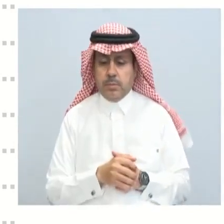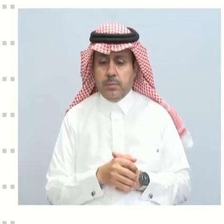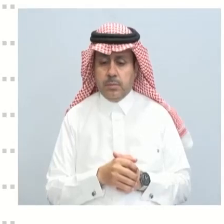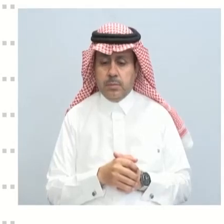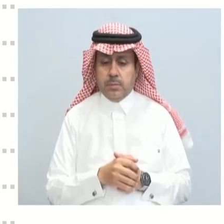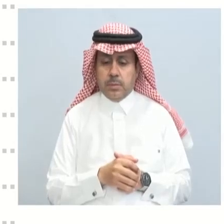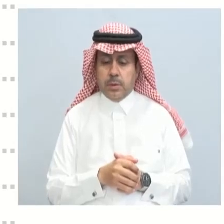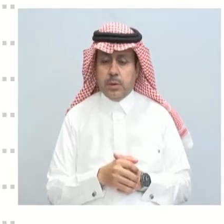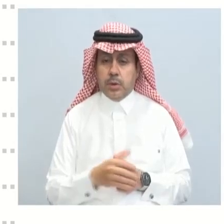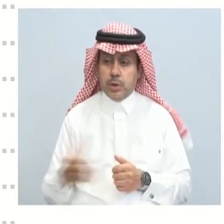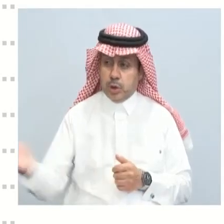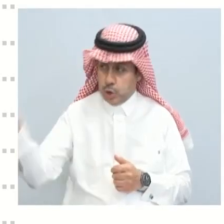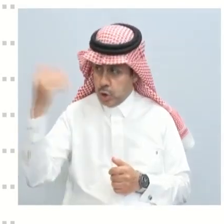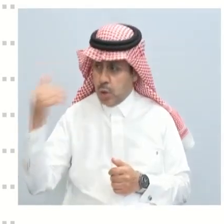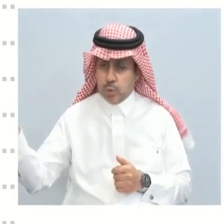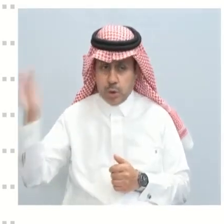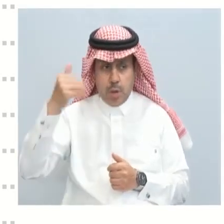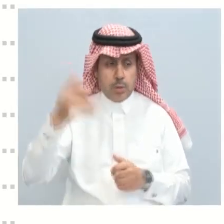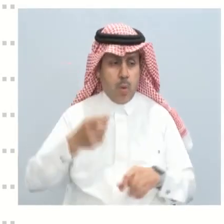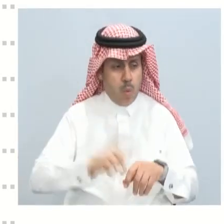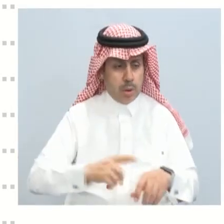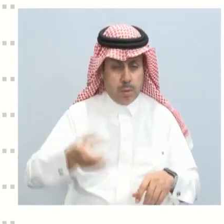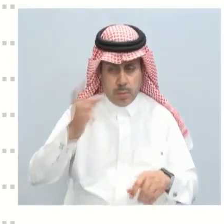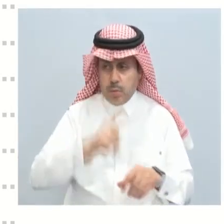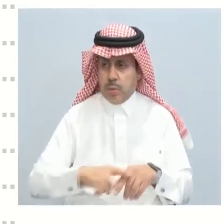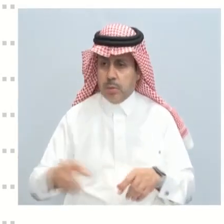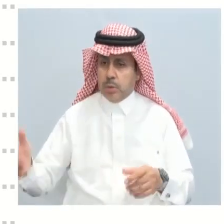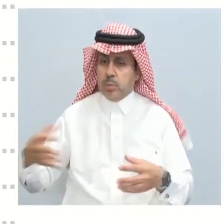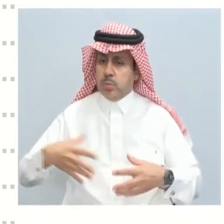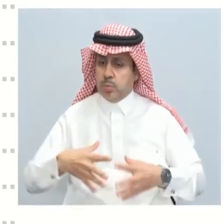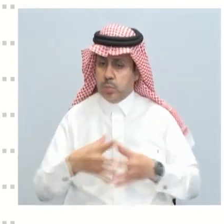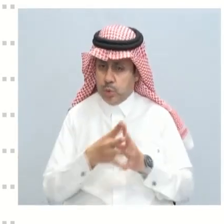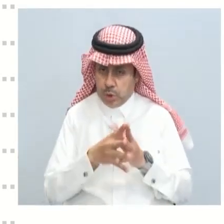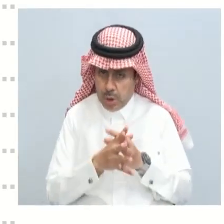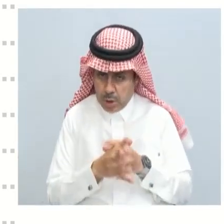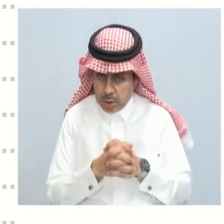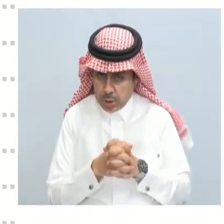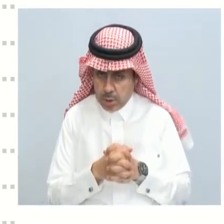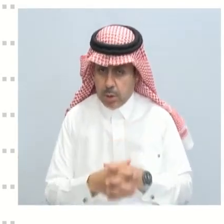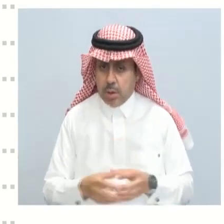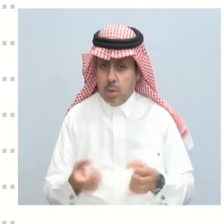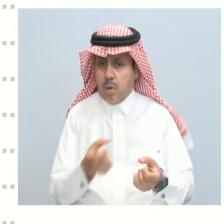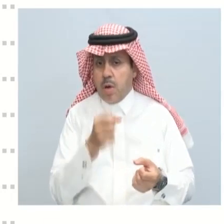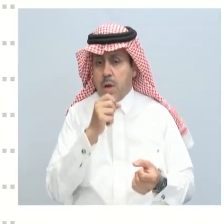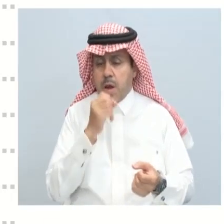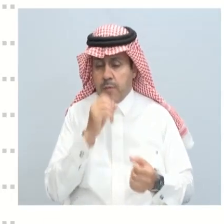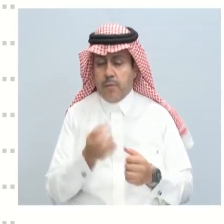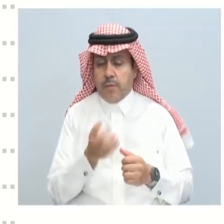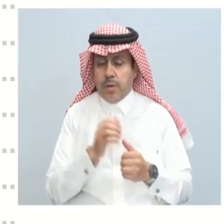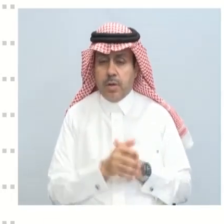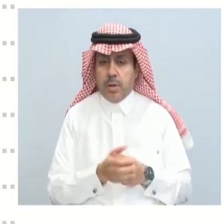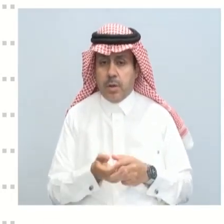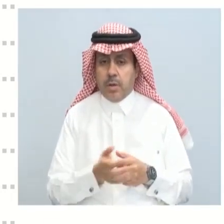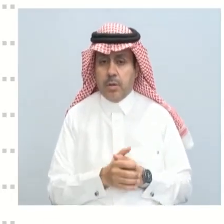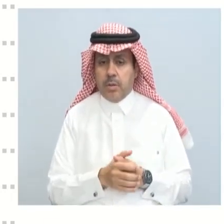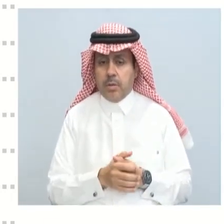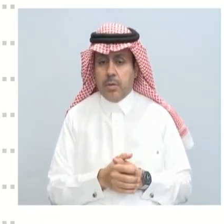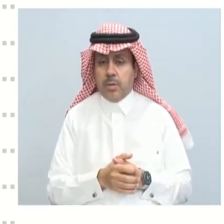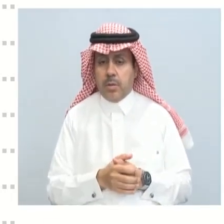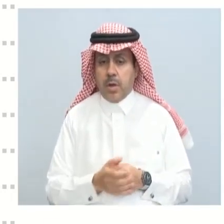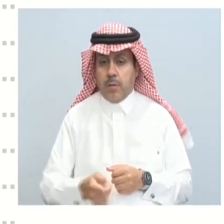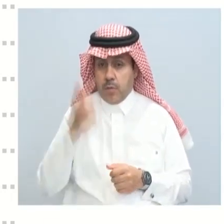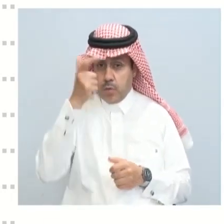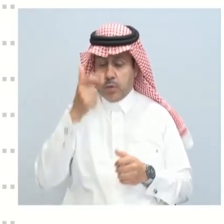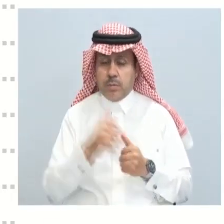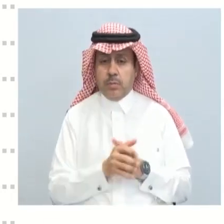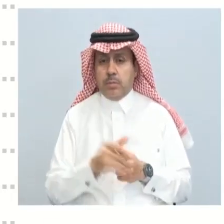ايضا دعوه الاقارب عامه لمشاركه الافراح سواء كانوا اغنياء او كانوا فقراء ايضا